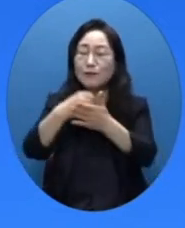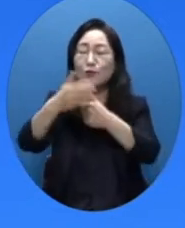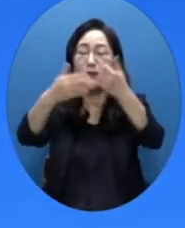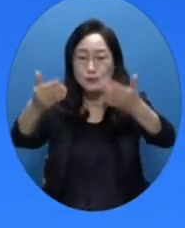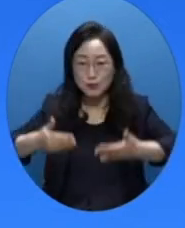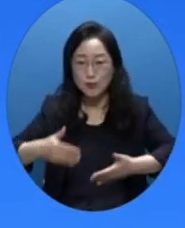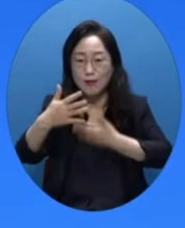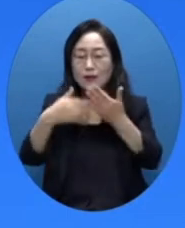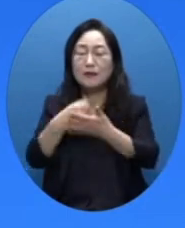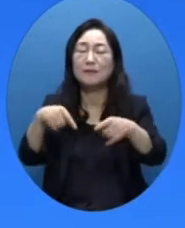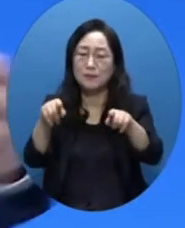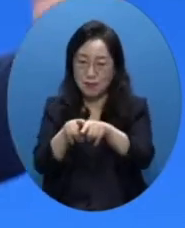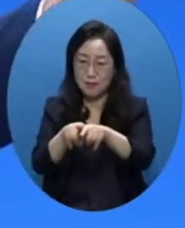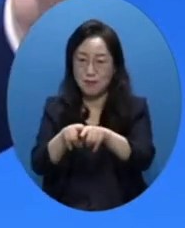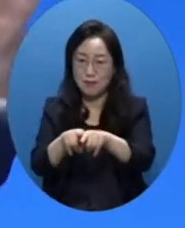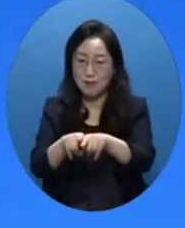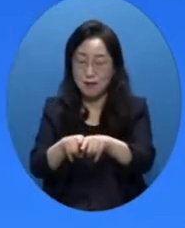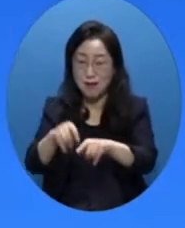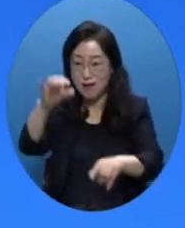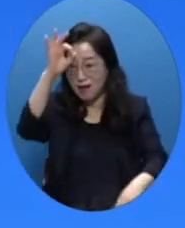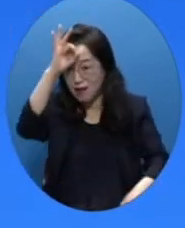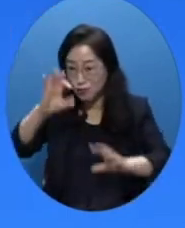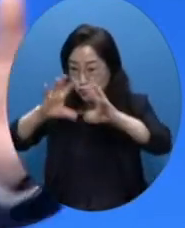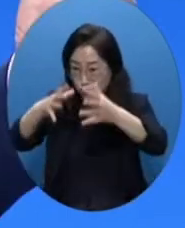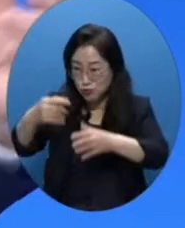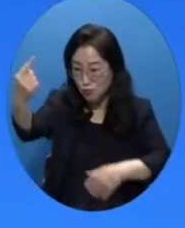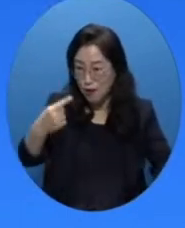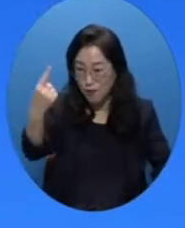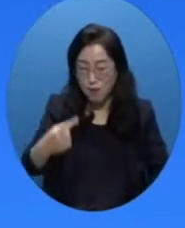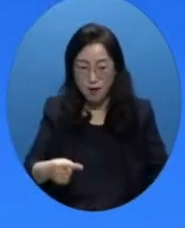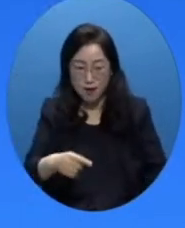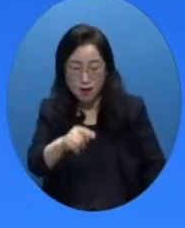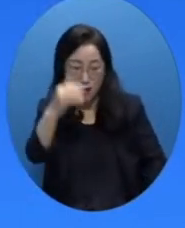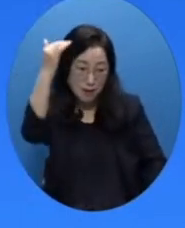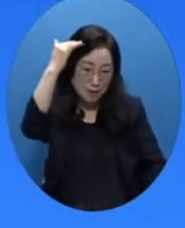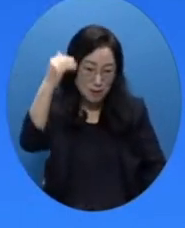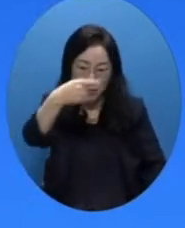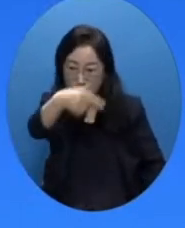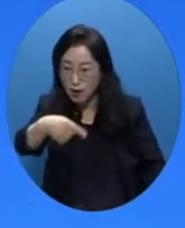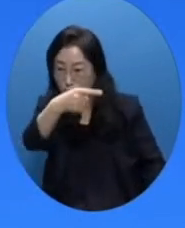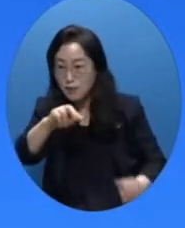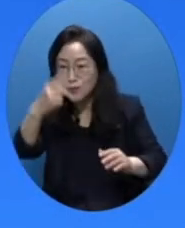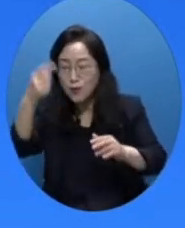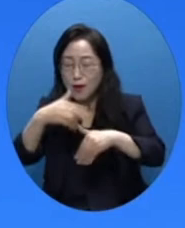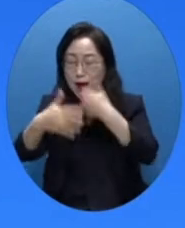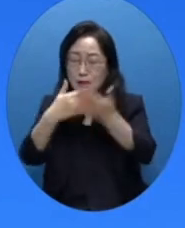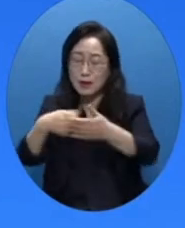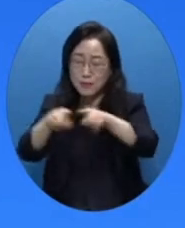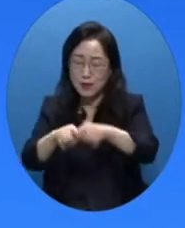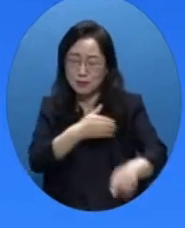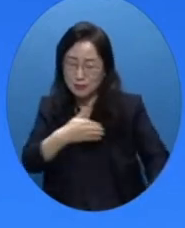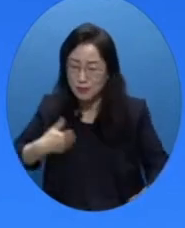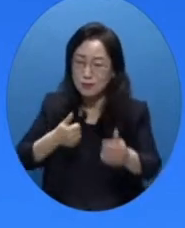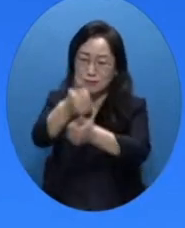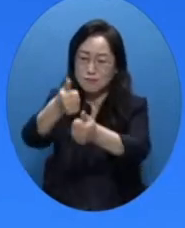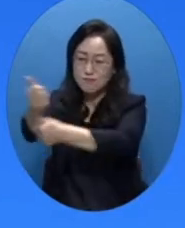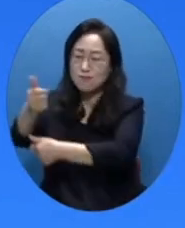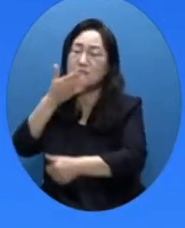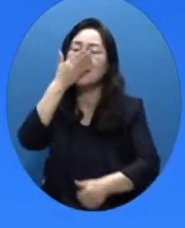하나님이 우리와 함께 하십니다. 아수르 대군이 몰려와도 아말렉이 몰려와도 주님이 함께 하시면 우리는 넉넉히 이기는